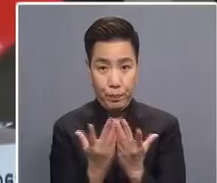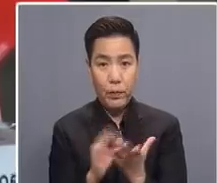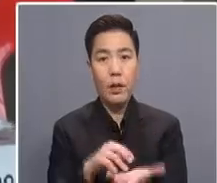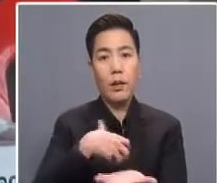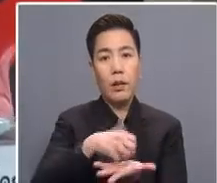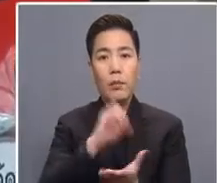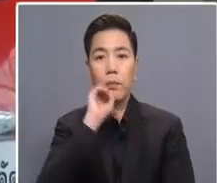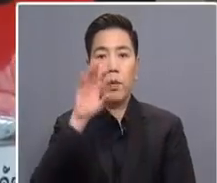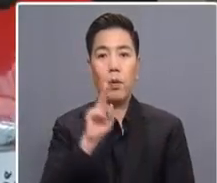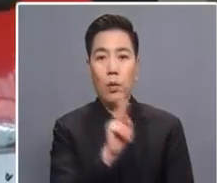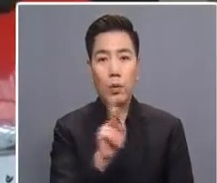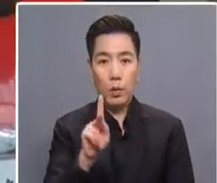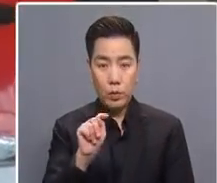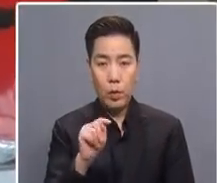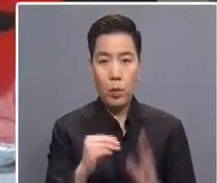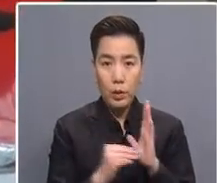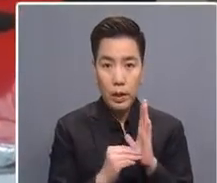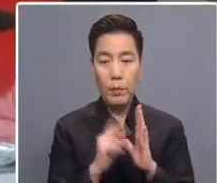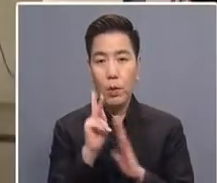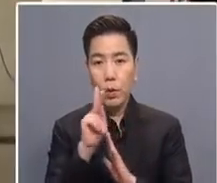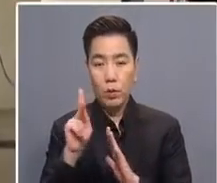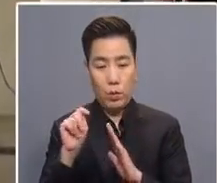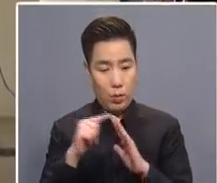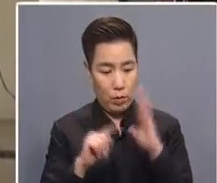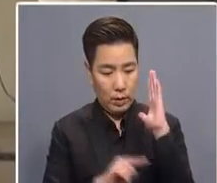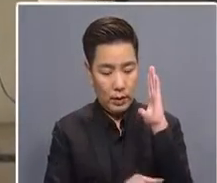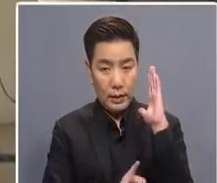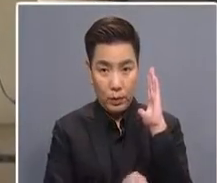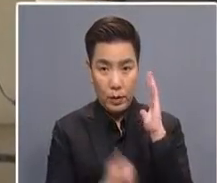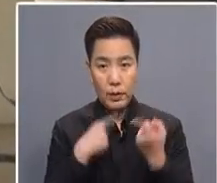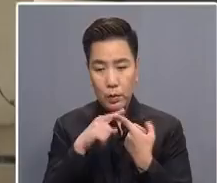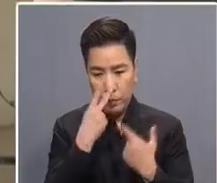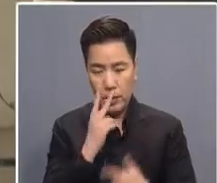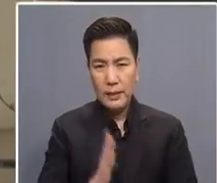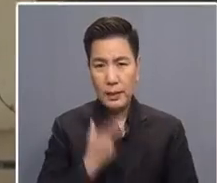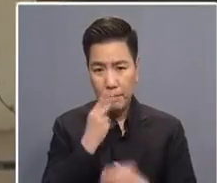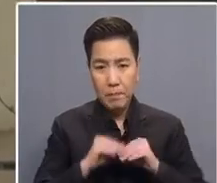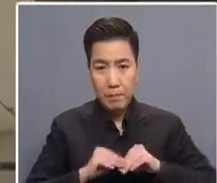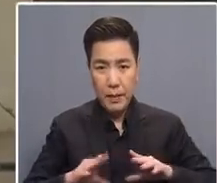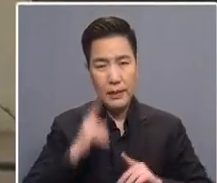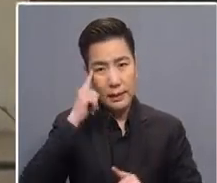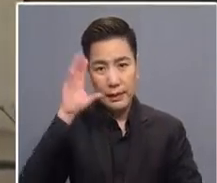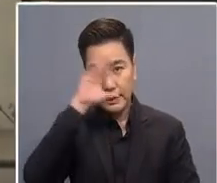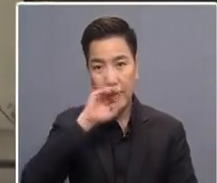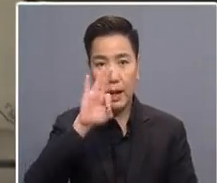านต่อกกต.จังหวัดและส่วนกลางต่อไปซึ่งคาดว่าจะทราบผลอย่างไม่เป็นทางการในเวลา 21:00 น.